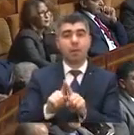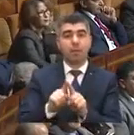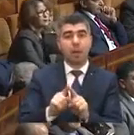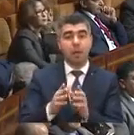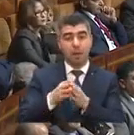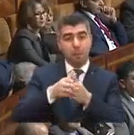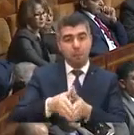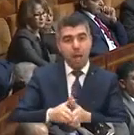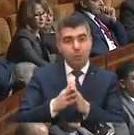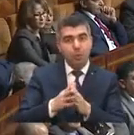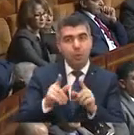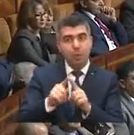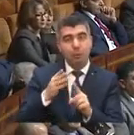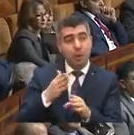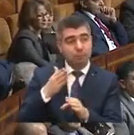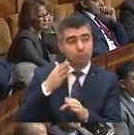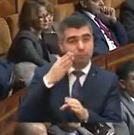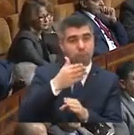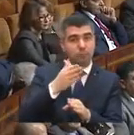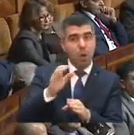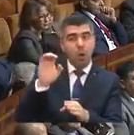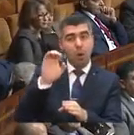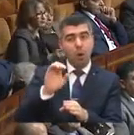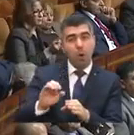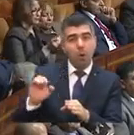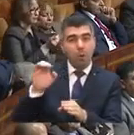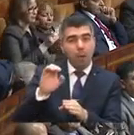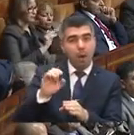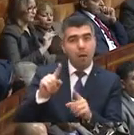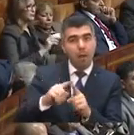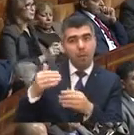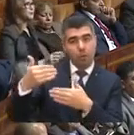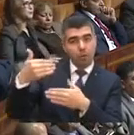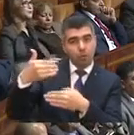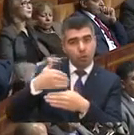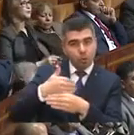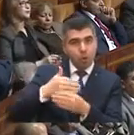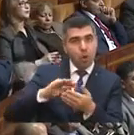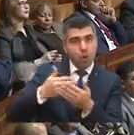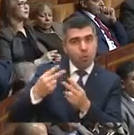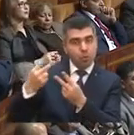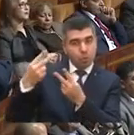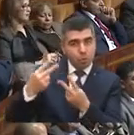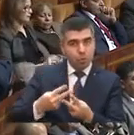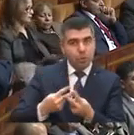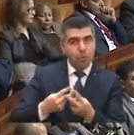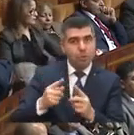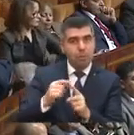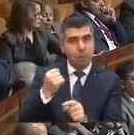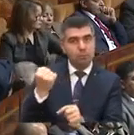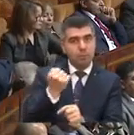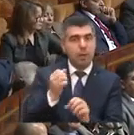اتجاه طنجة المتوسط ما كتعرفش إهانة مواطنيها وتأخير مواعيد إبحار بواخرها،